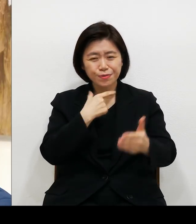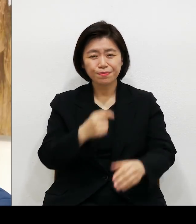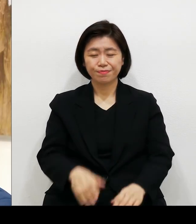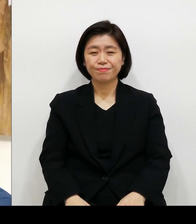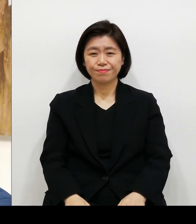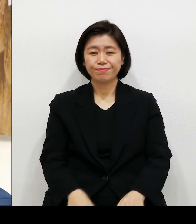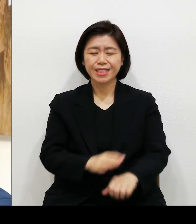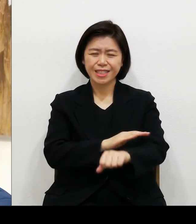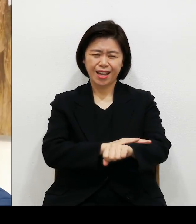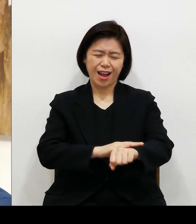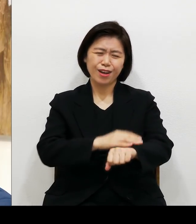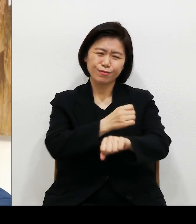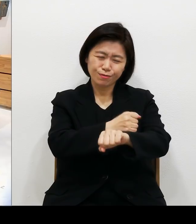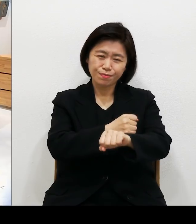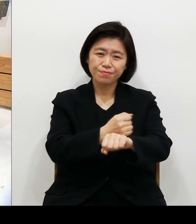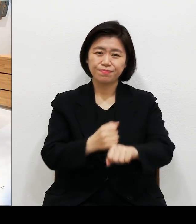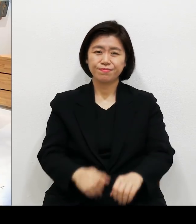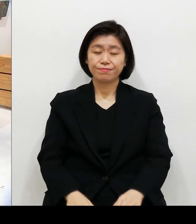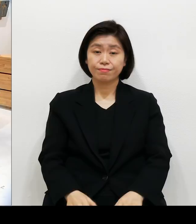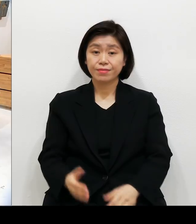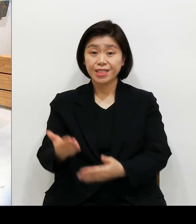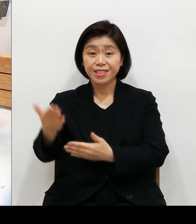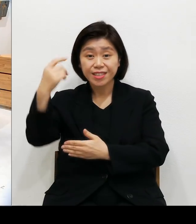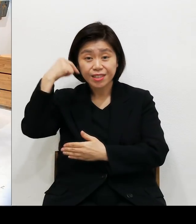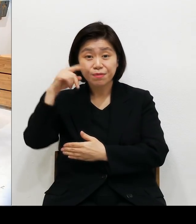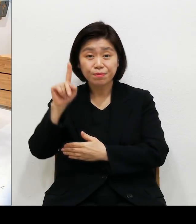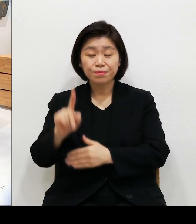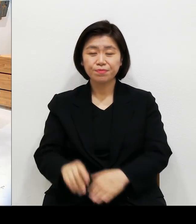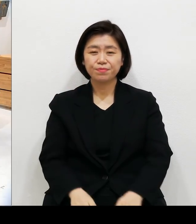감사합니다. 그동안 너무 잘 키워주셔서. 우리 정범규 씨는 어떠셨어요?